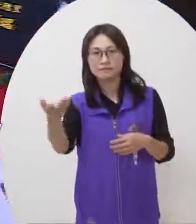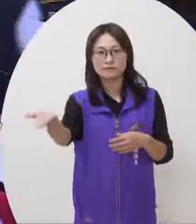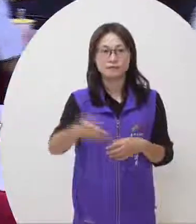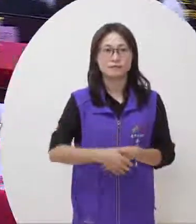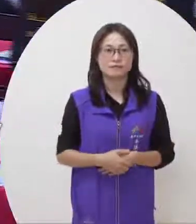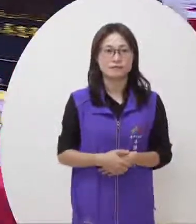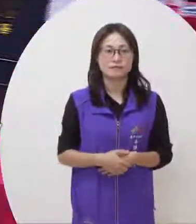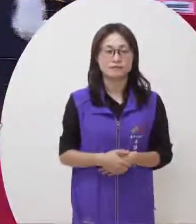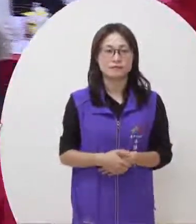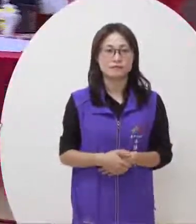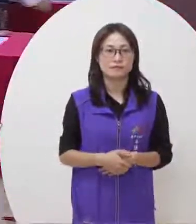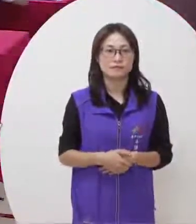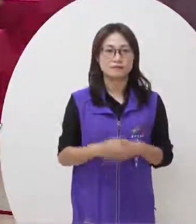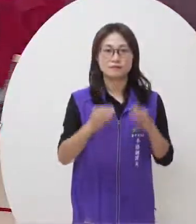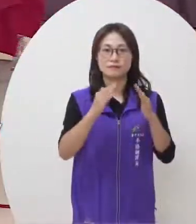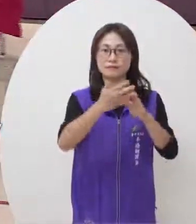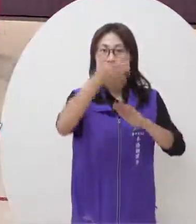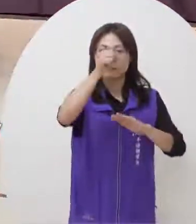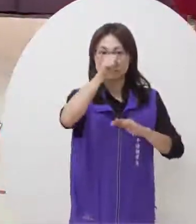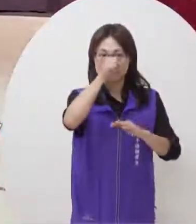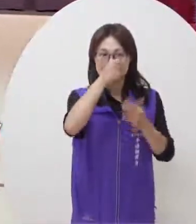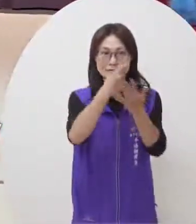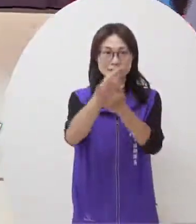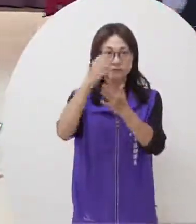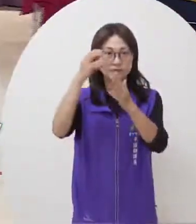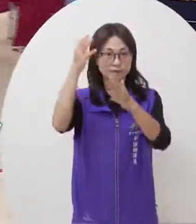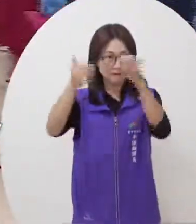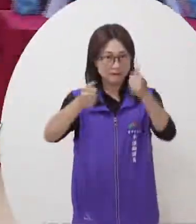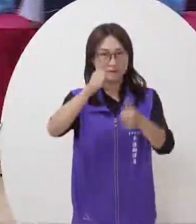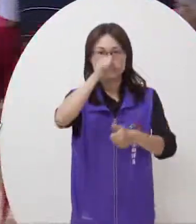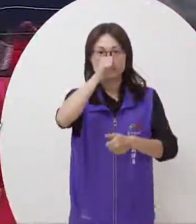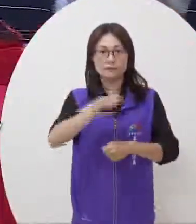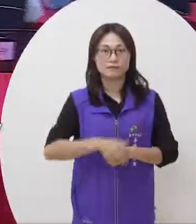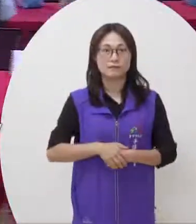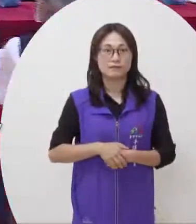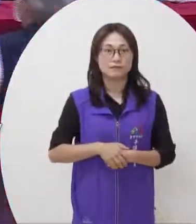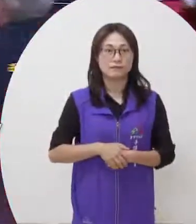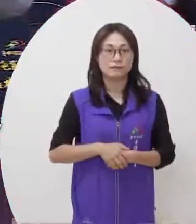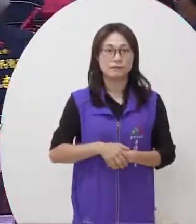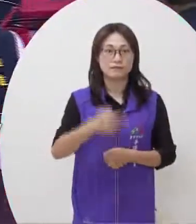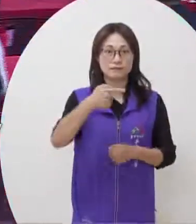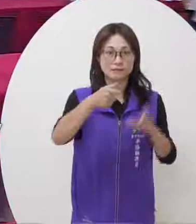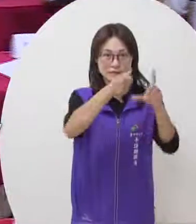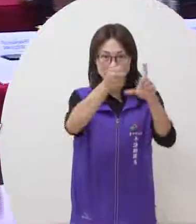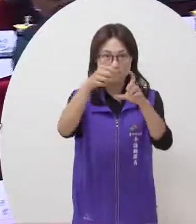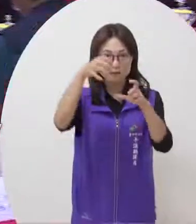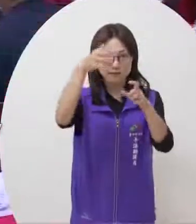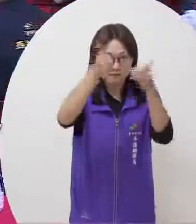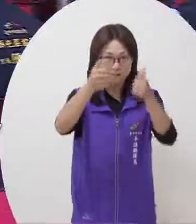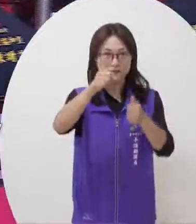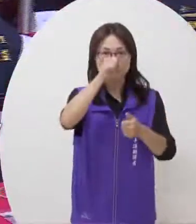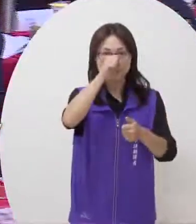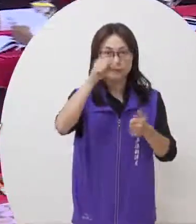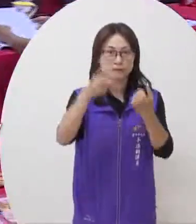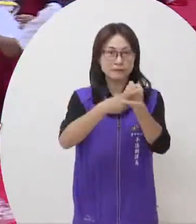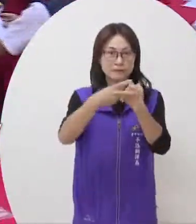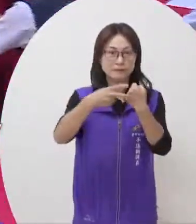哈。社长好，还有各局处的长官好，还有我们的最认真的区长好，还有我们里长同仁大家